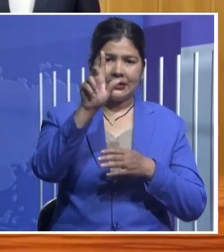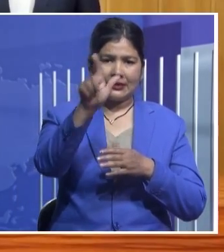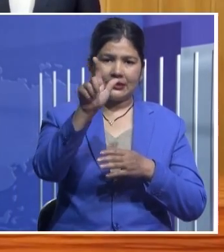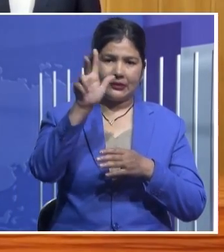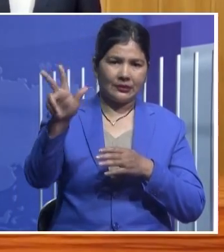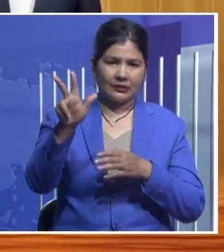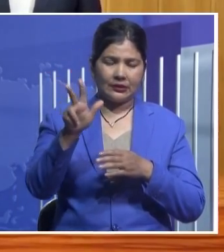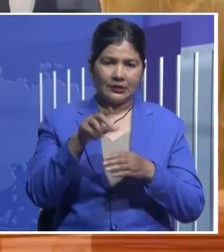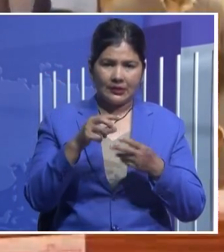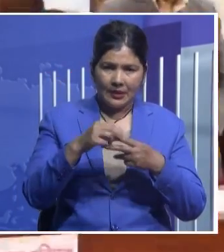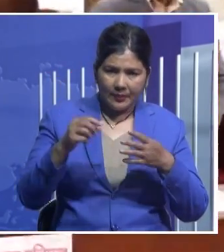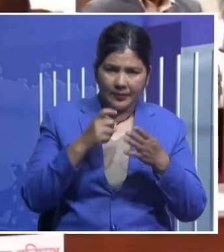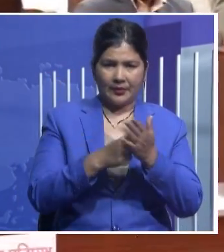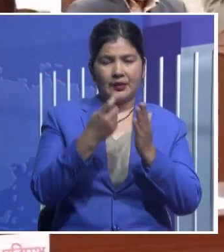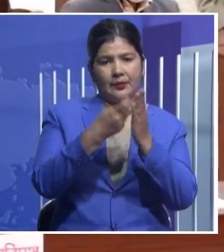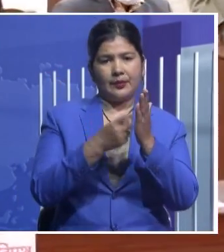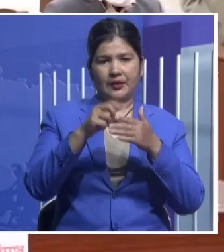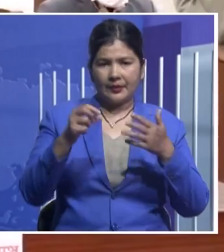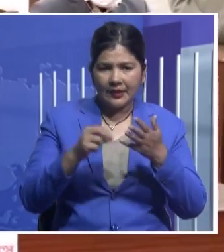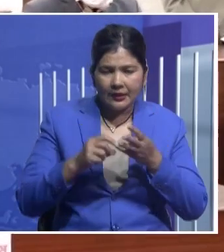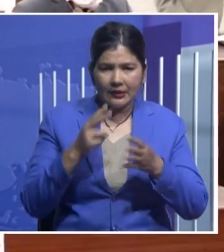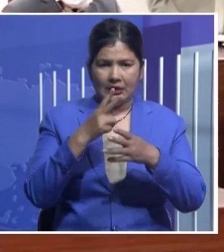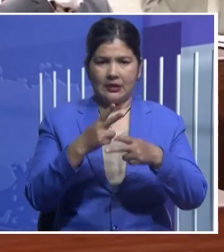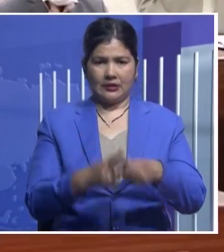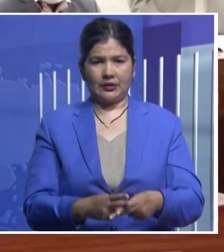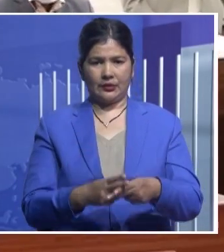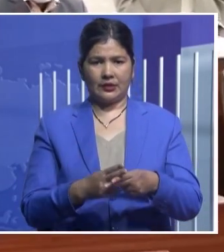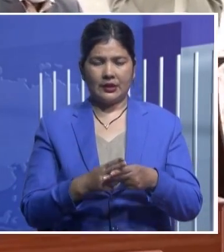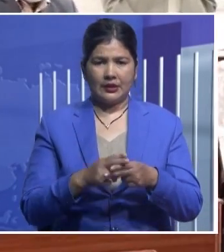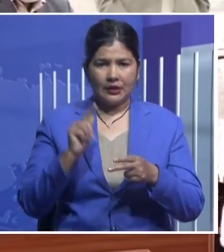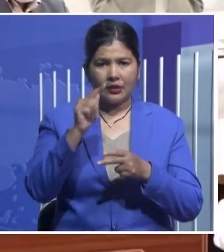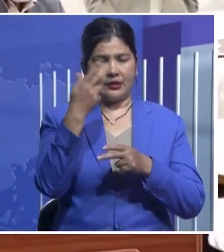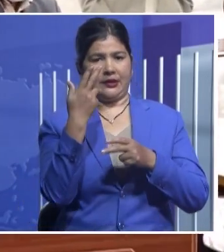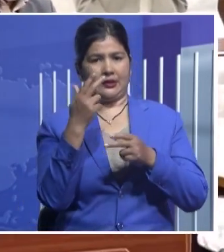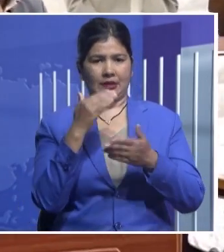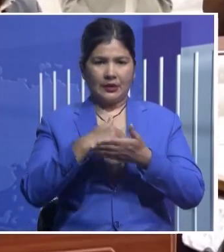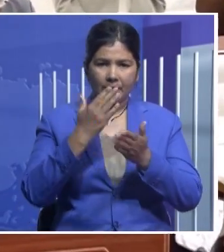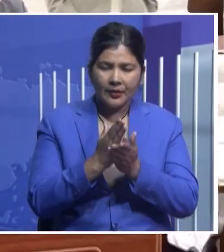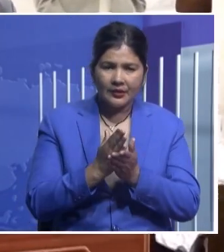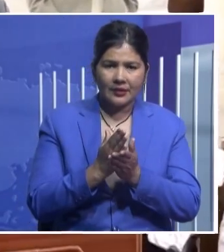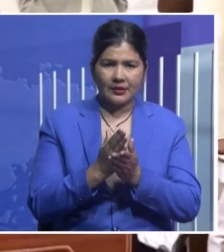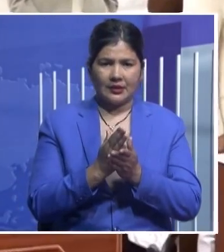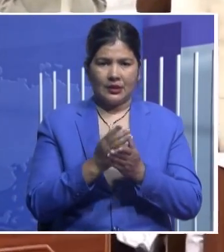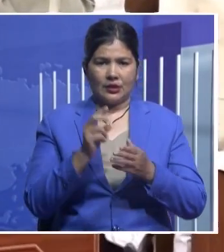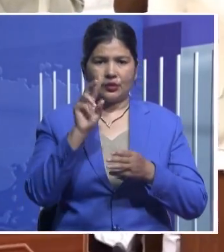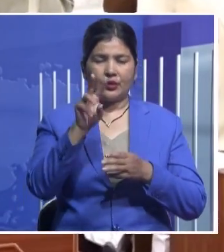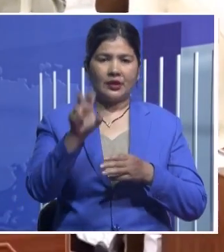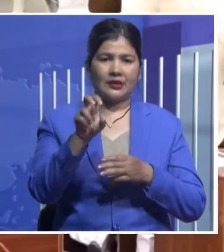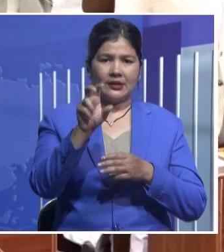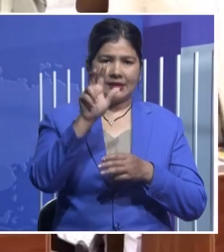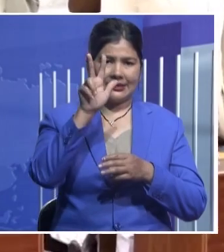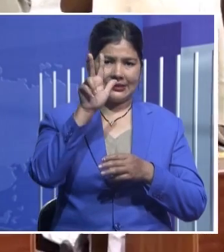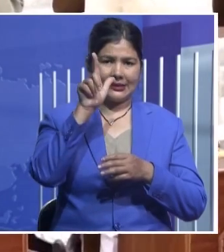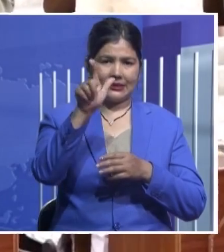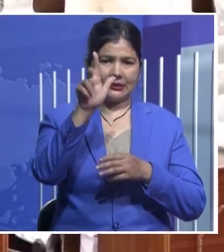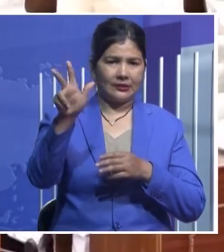बनेको विधेयकका रूपमा कर्णाली प्रदेश आर्थिक विधेयक 2078 र कर्णाली प्रदेश विनियोजन विधेयक 2078 प्रदेश सरकारका आर्थिक मामिला